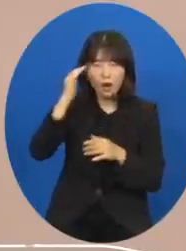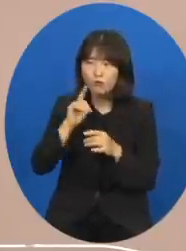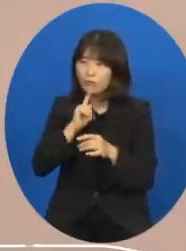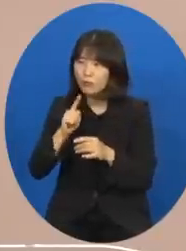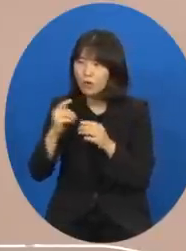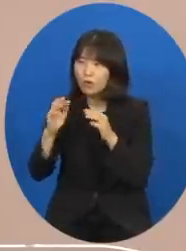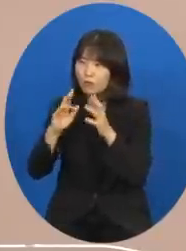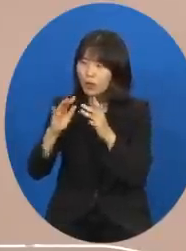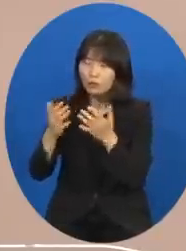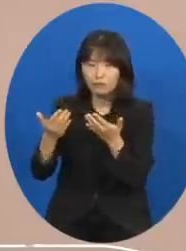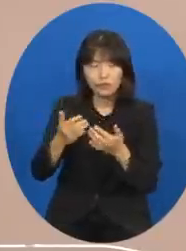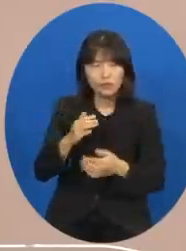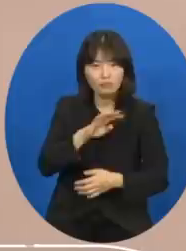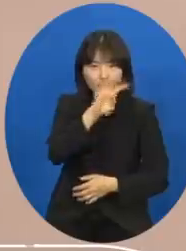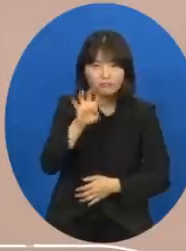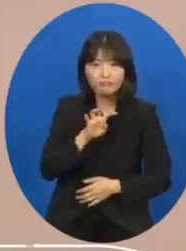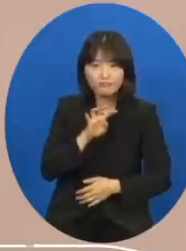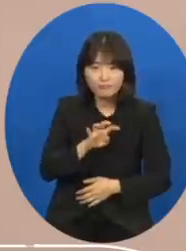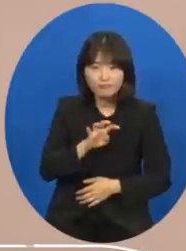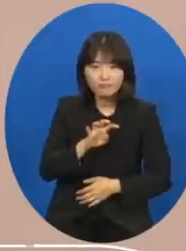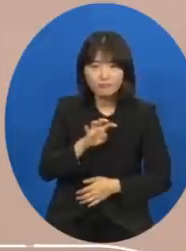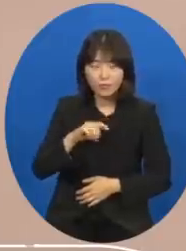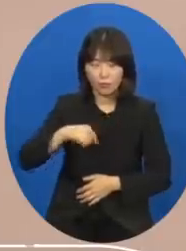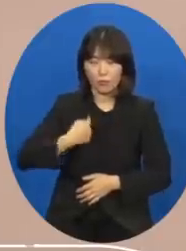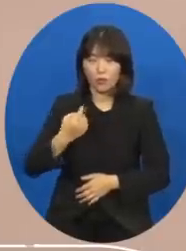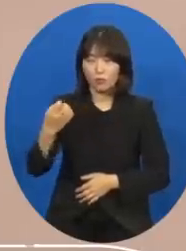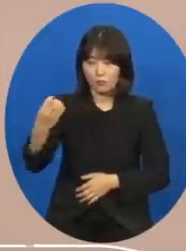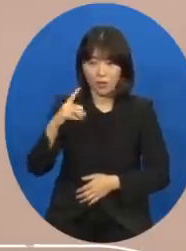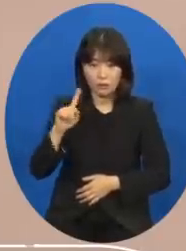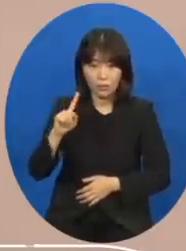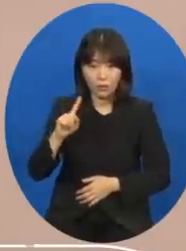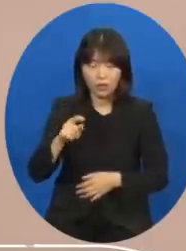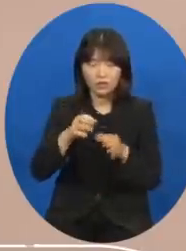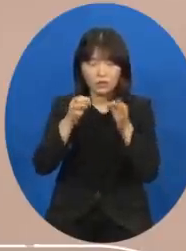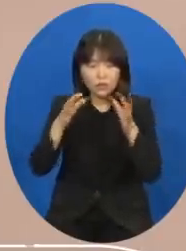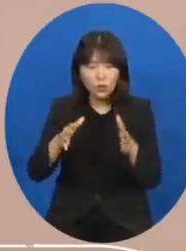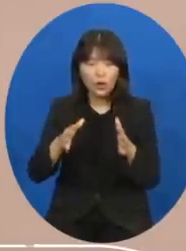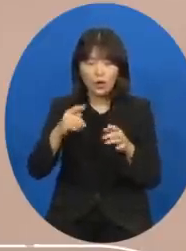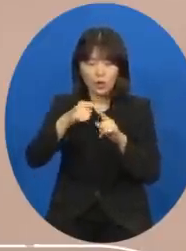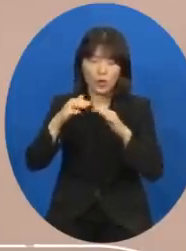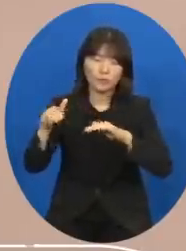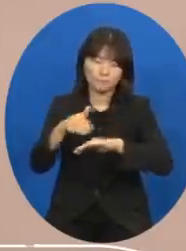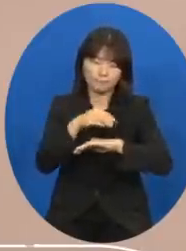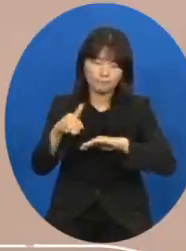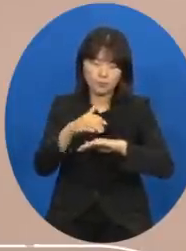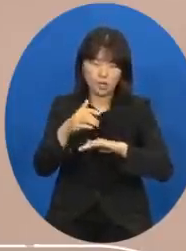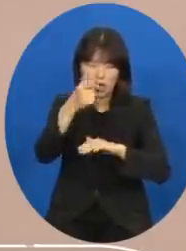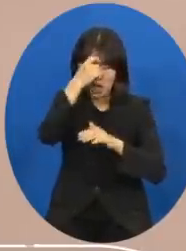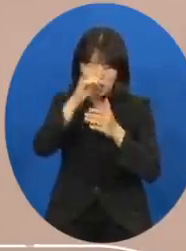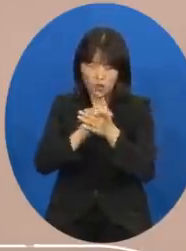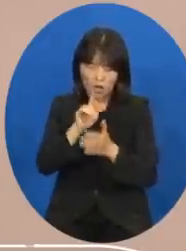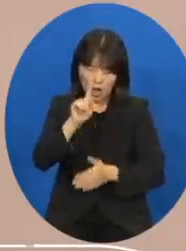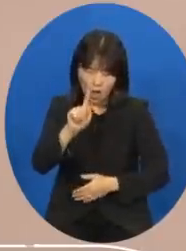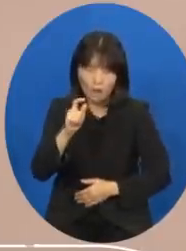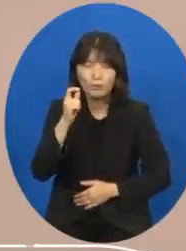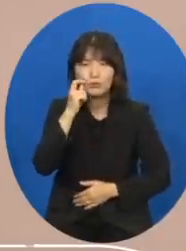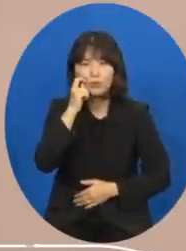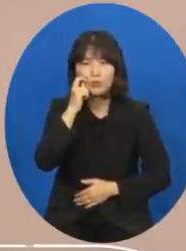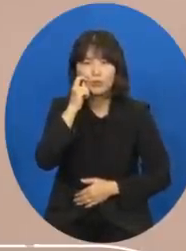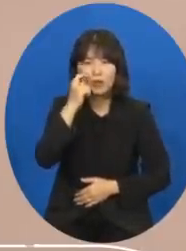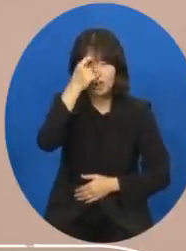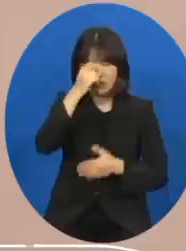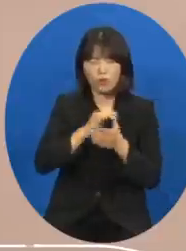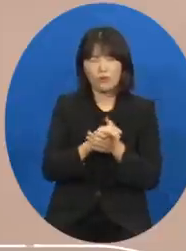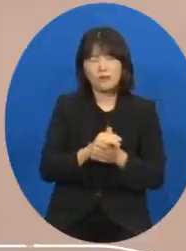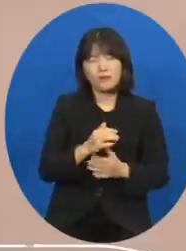받아요? 본인 이야기가 그동안에는 사실 교회를 다녀도 기도 한마디 못했대요. 기도는 하고